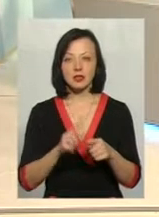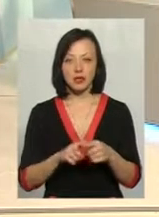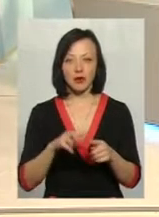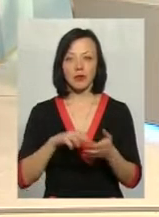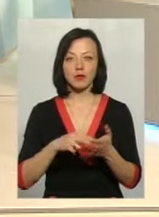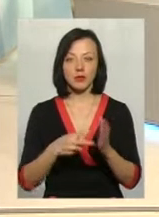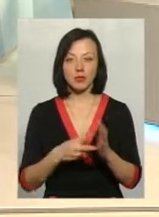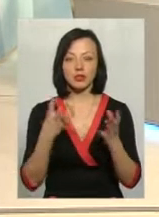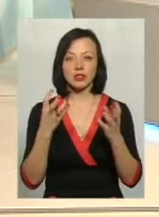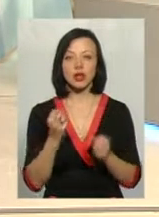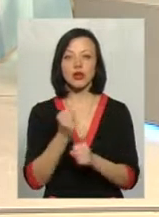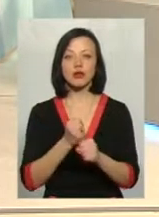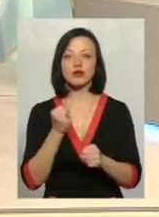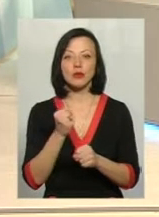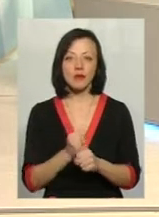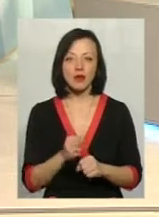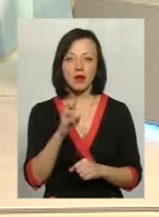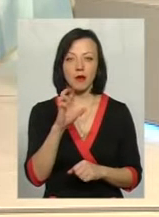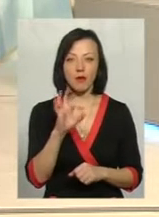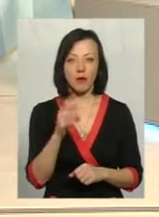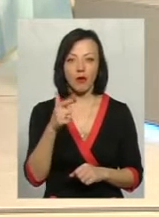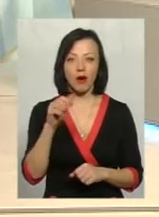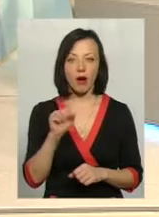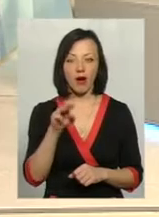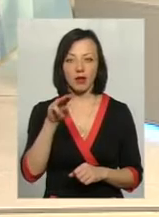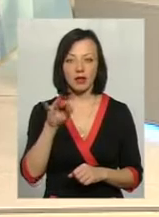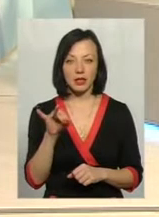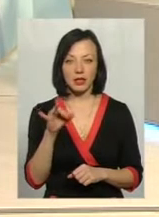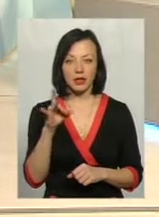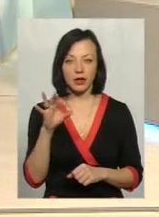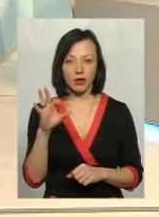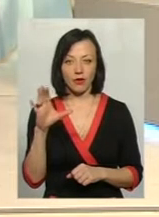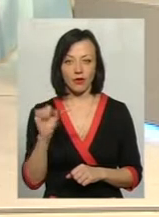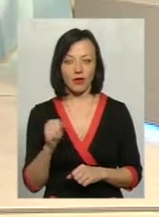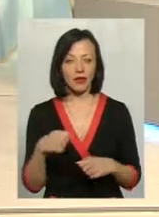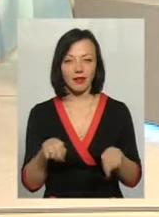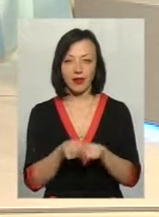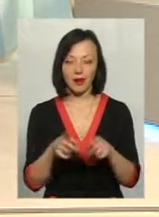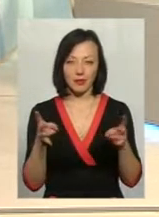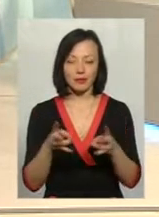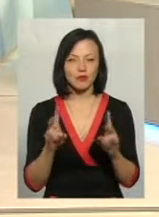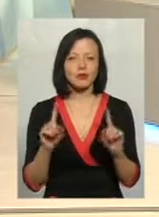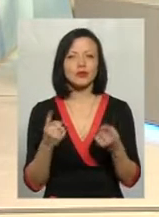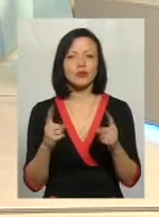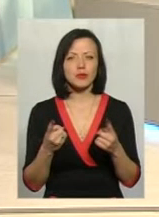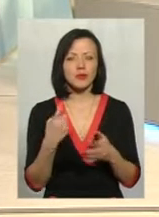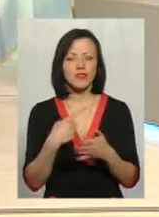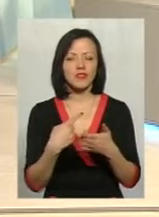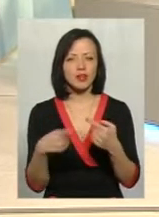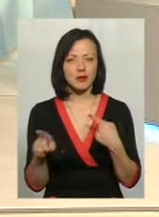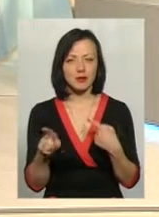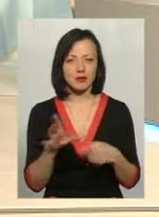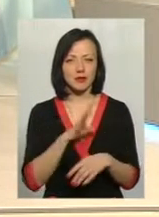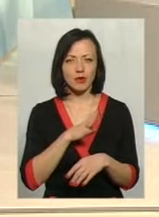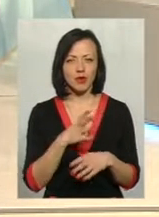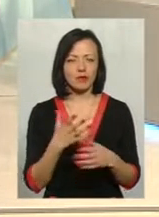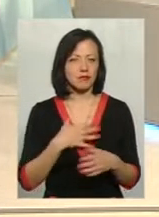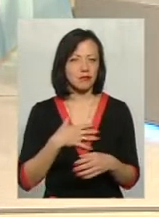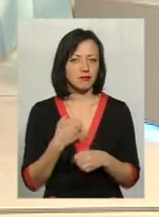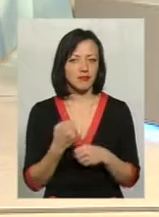Богатирьової. Угу. Тобто вона була не така, як потрібно? Не така. В чому її була відмінність, чи